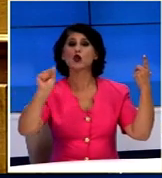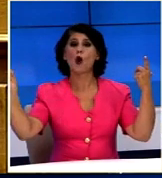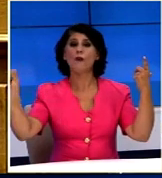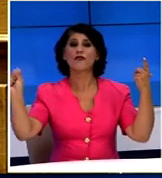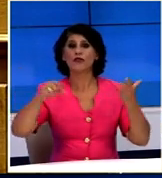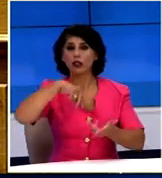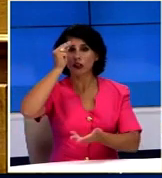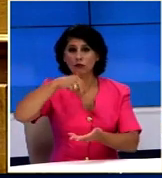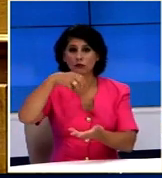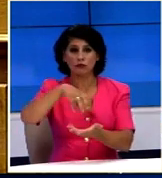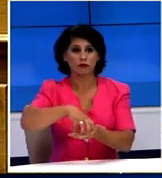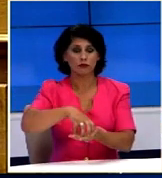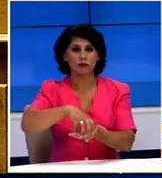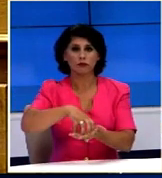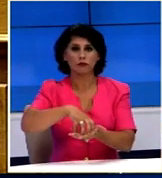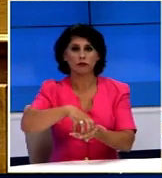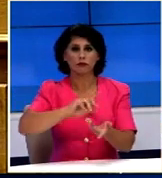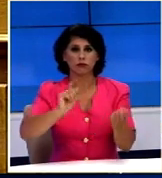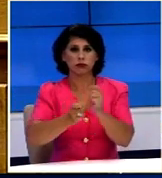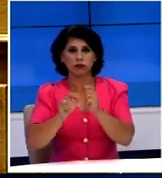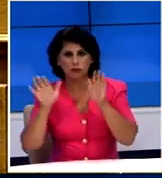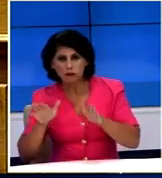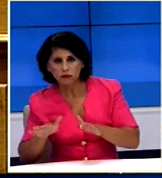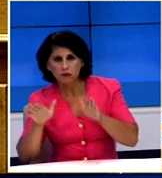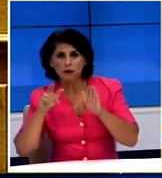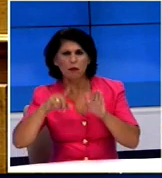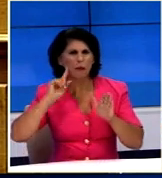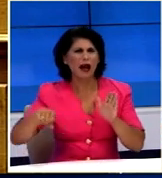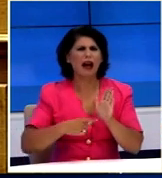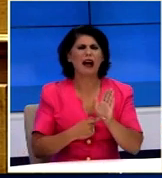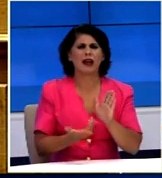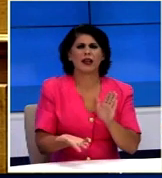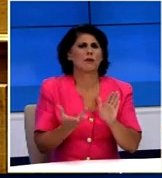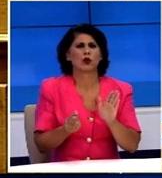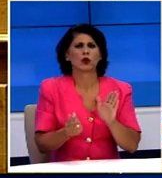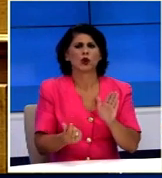αλλά και τη Μονή της χώρας σε τζαμιά παραβιάζοντας βασικές οικουμενικές αξίες.